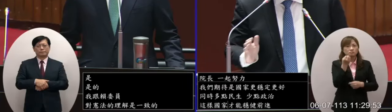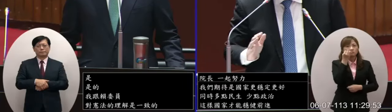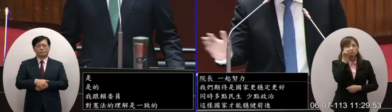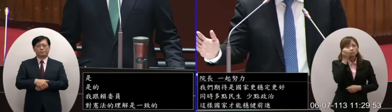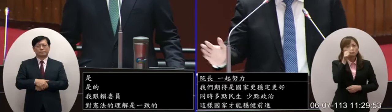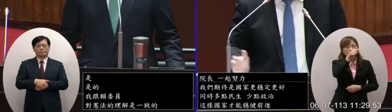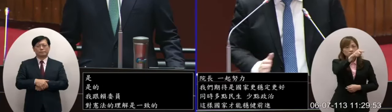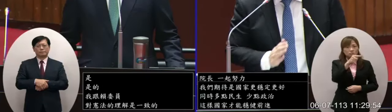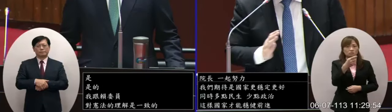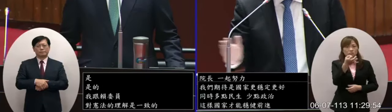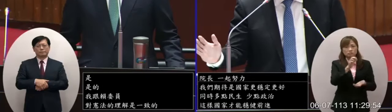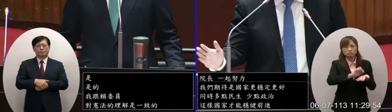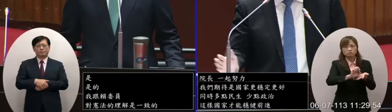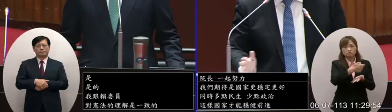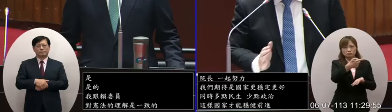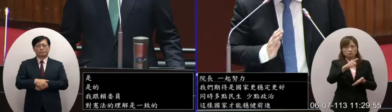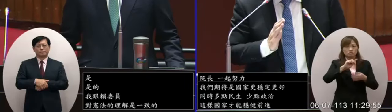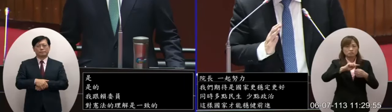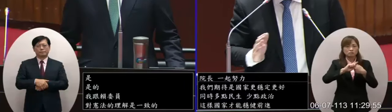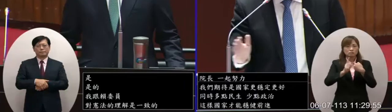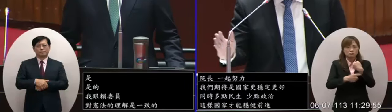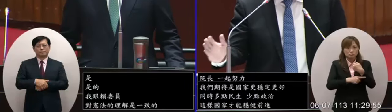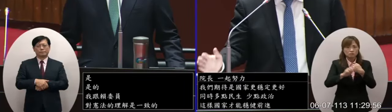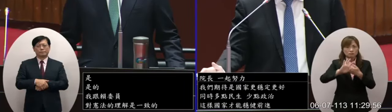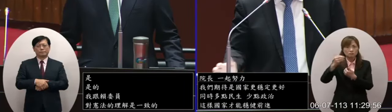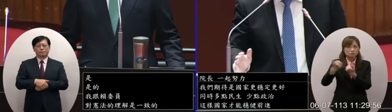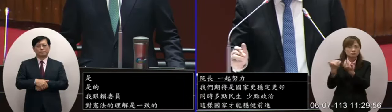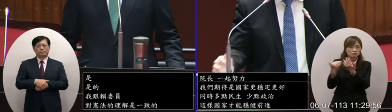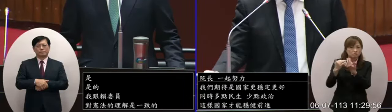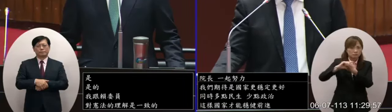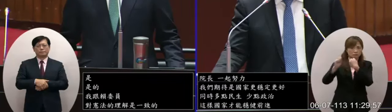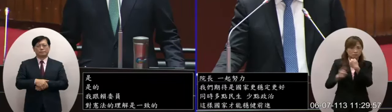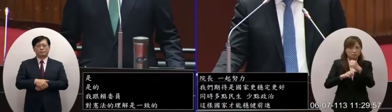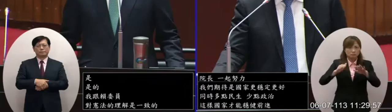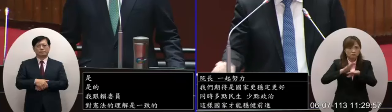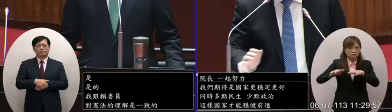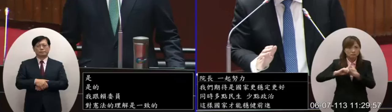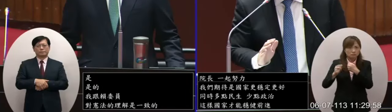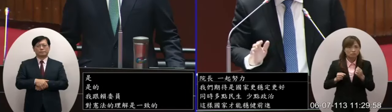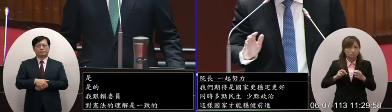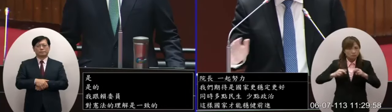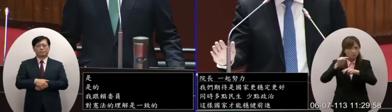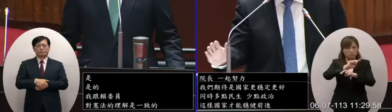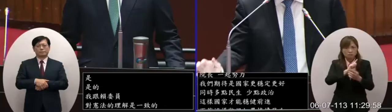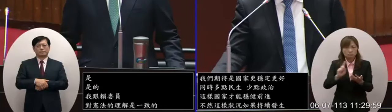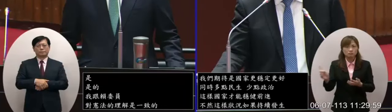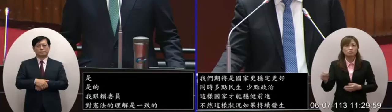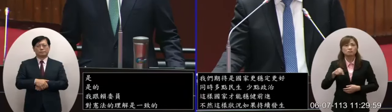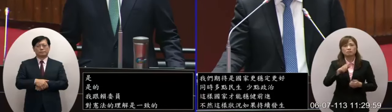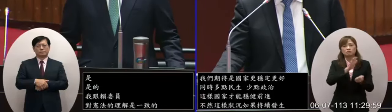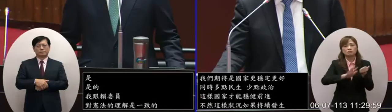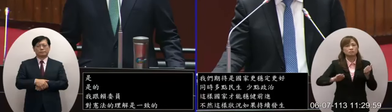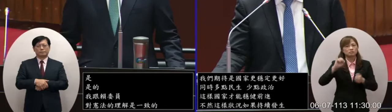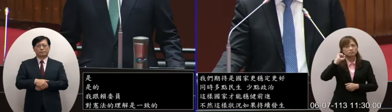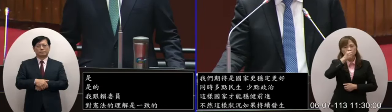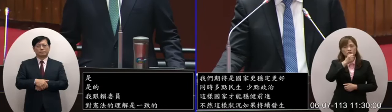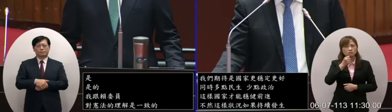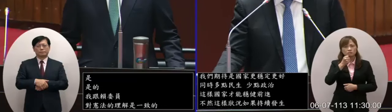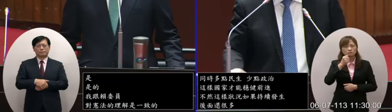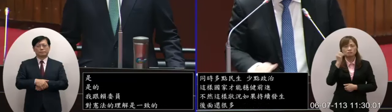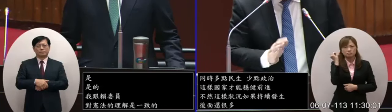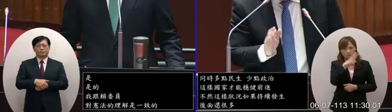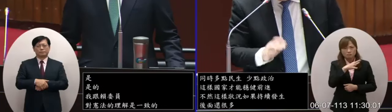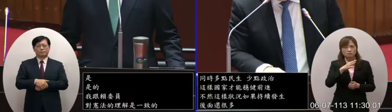管是反渗透法的修法、国安法的修法，这样下去，台湾会没完没了。我认为这个对台湾长远的发展是非常的不利